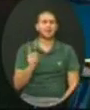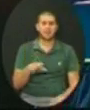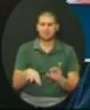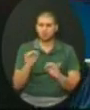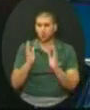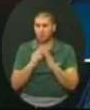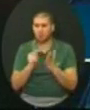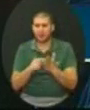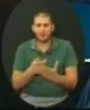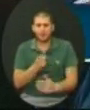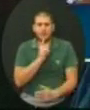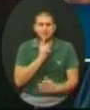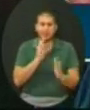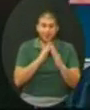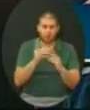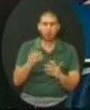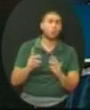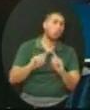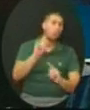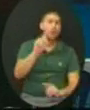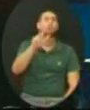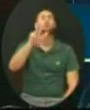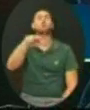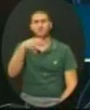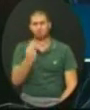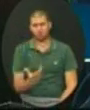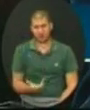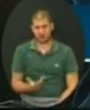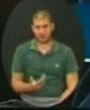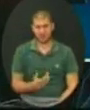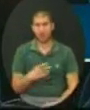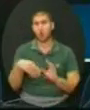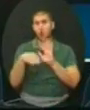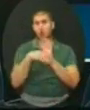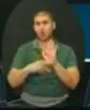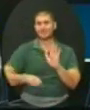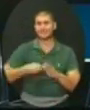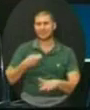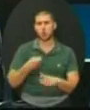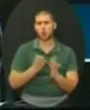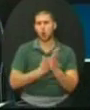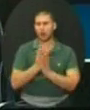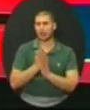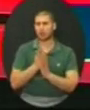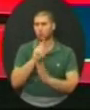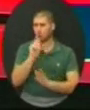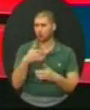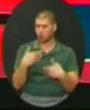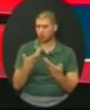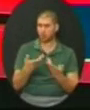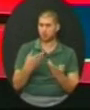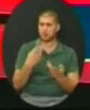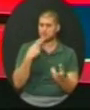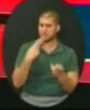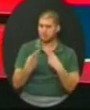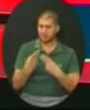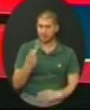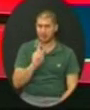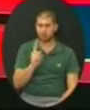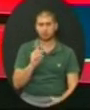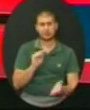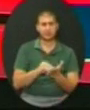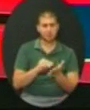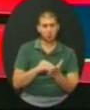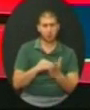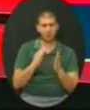לה דיור, כי אין דירות, אז היא תגיע ל-3,000 שקל. רגע, אבל... החוק שכירות הוגנת לא אמור לתת מענה גם למי